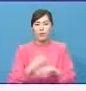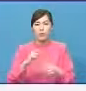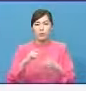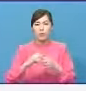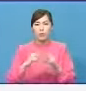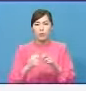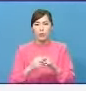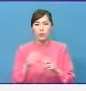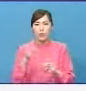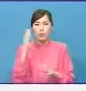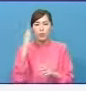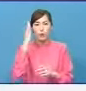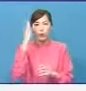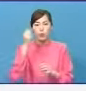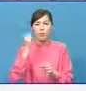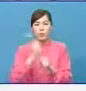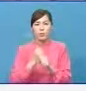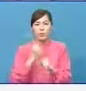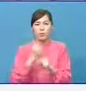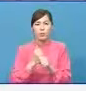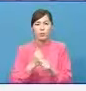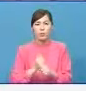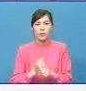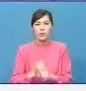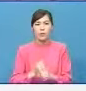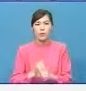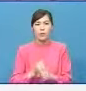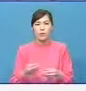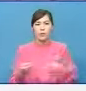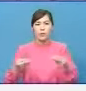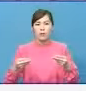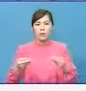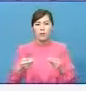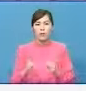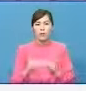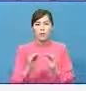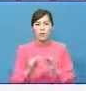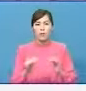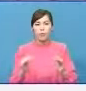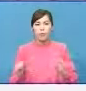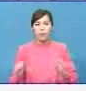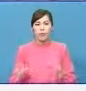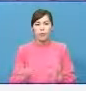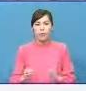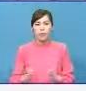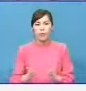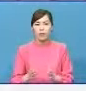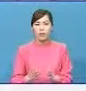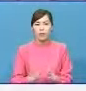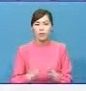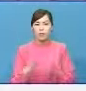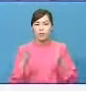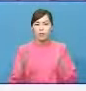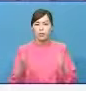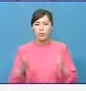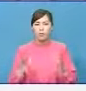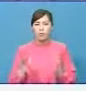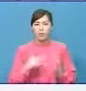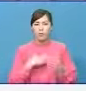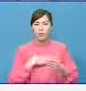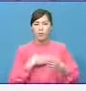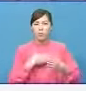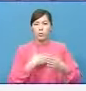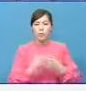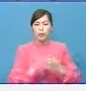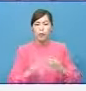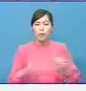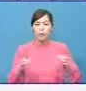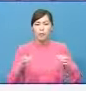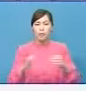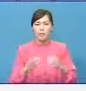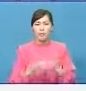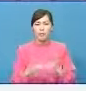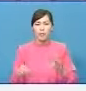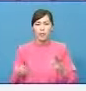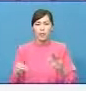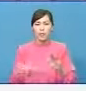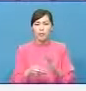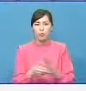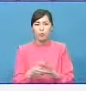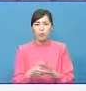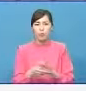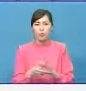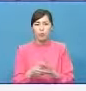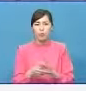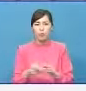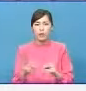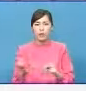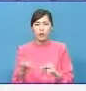жұмыс. Бұның әсері біздің балаларымызға өте зор деп білемін. Өйткені қоғамның өзі жемқорлықсыз болатын болса, ол әрине мынау ел